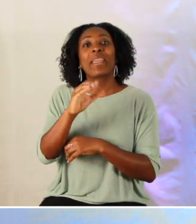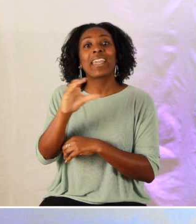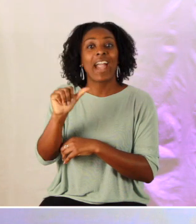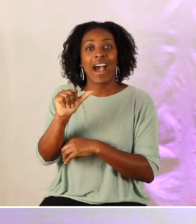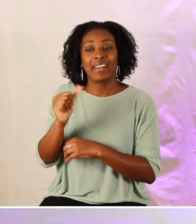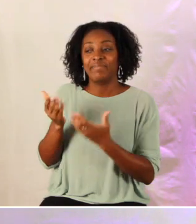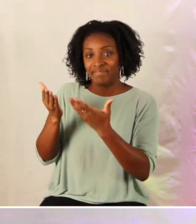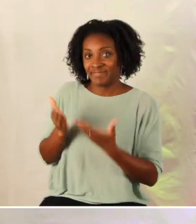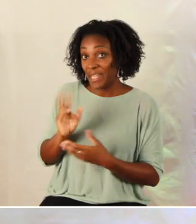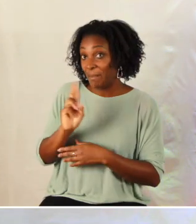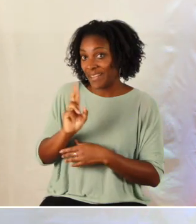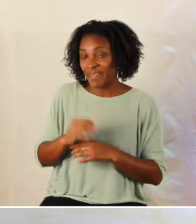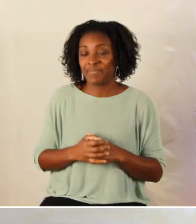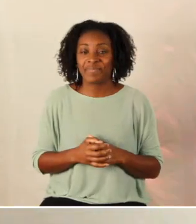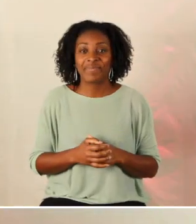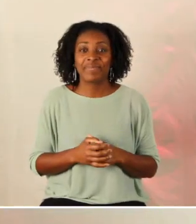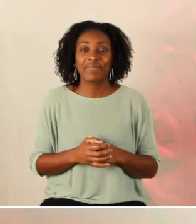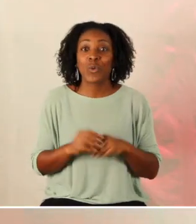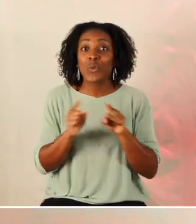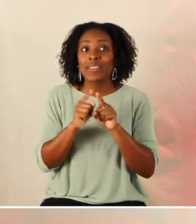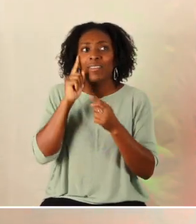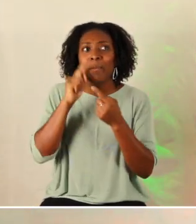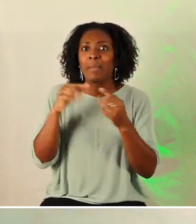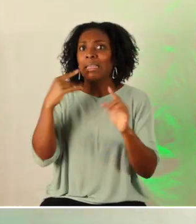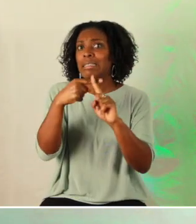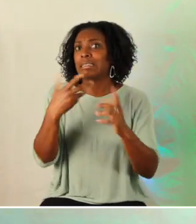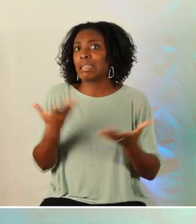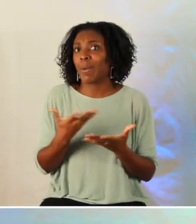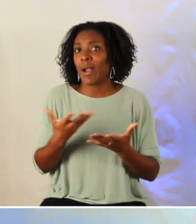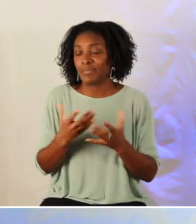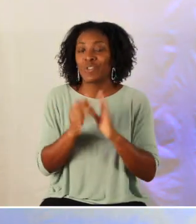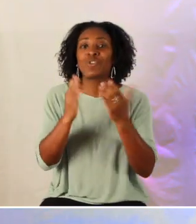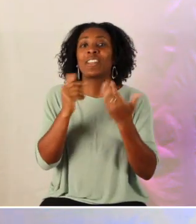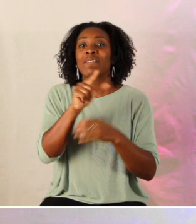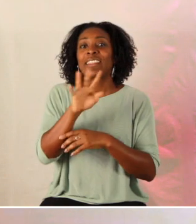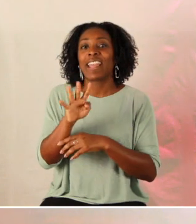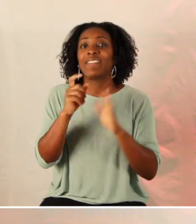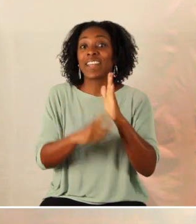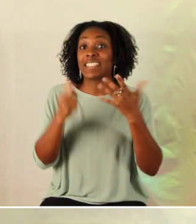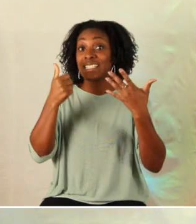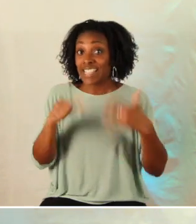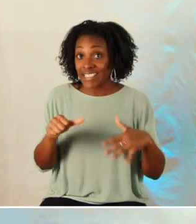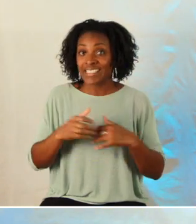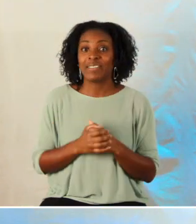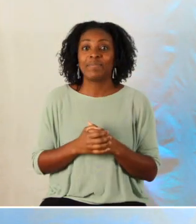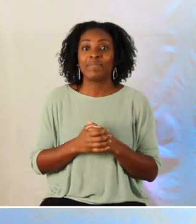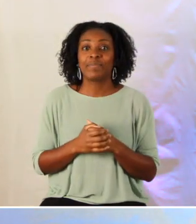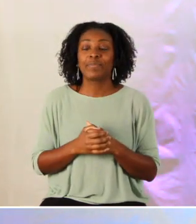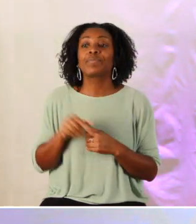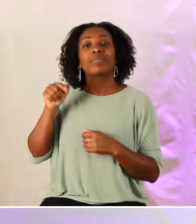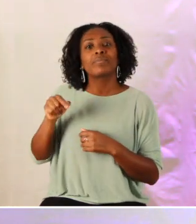et l'histoire de qu'est-ce que l'Église. Genèse 24, verset 16. Elle descendit